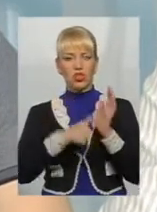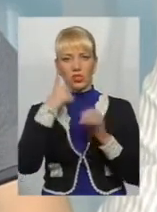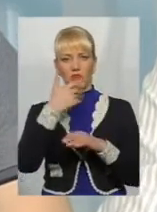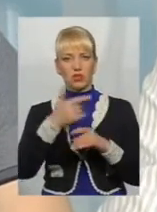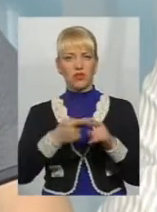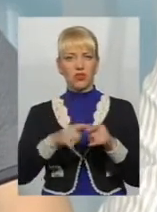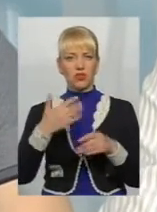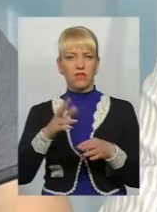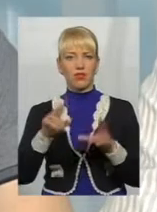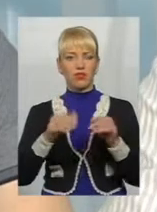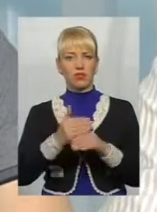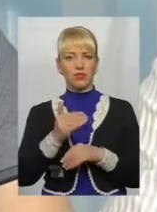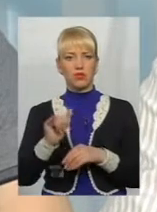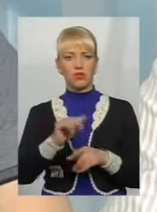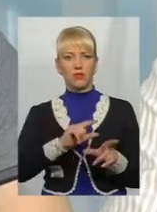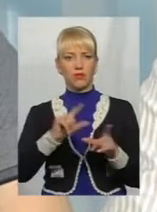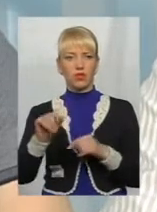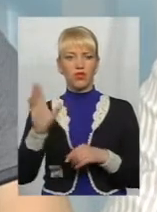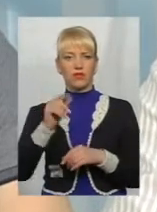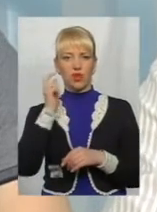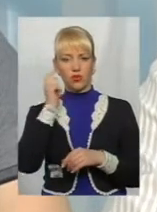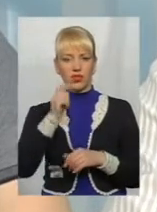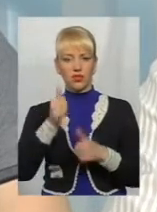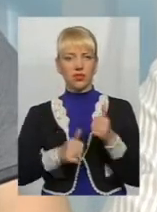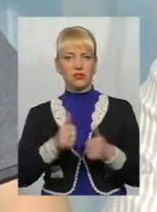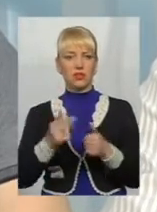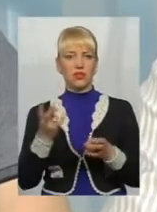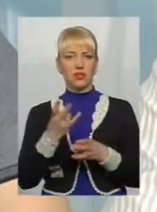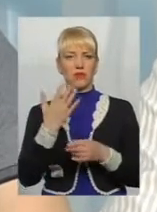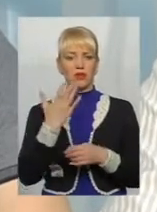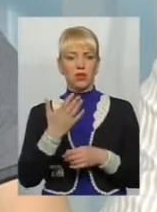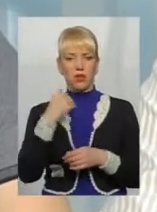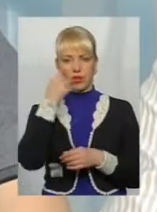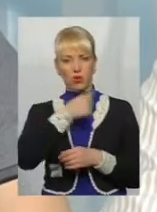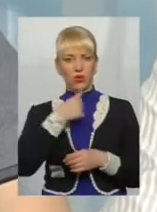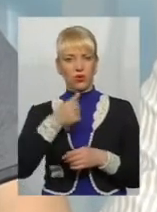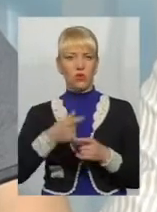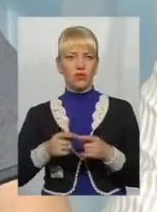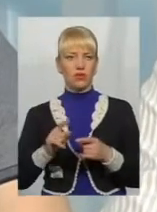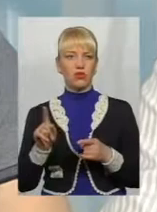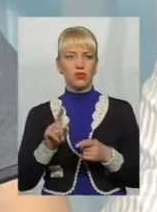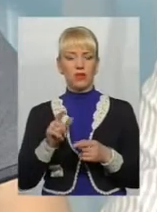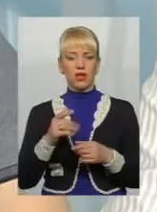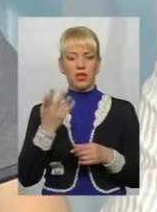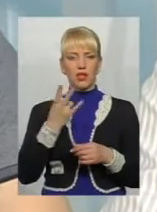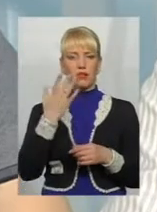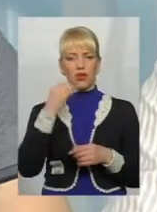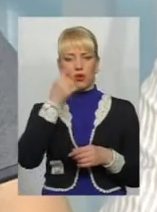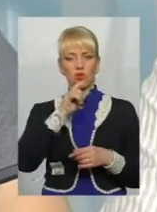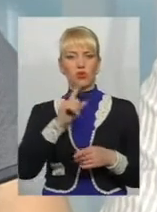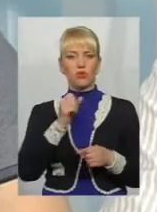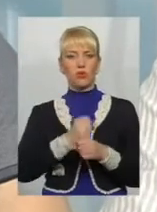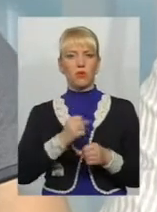щоб виїхати на всеукраїнські змагання, треба 5 років. 5-4-5 років тренер треба працювати з дітьми для того, щоб